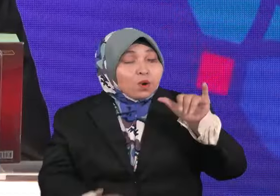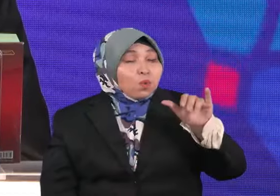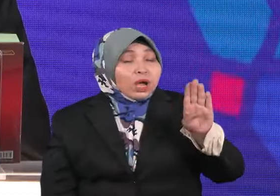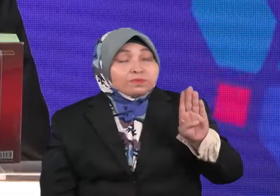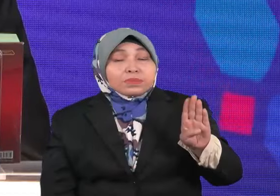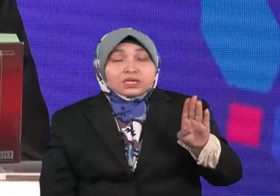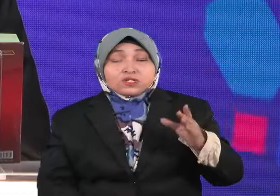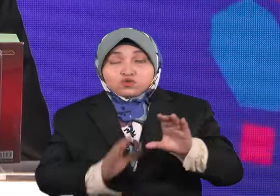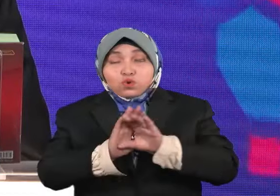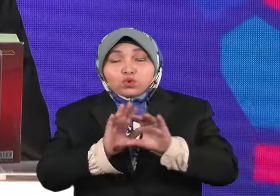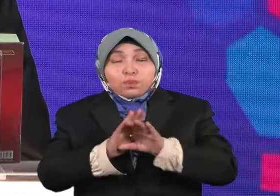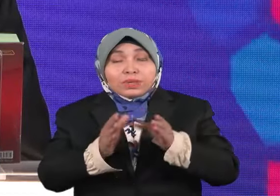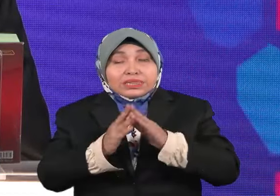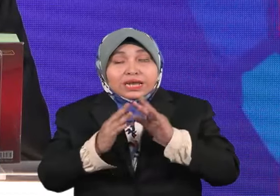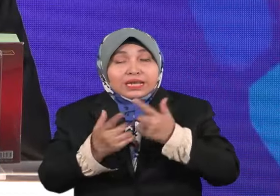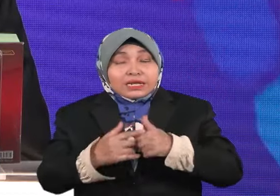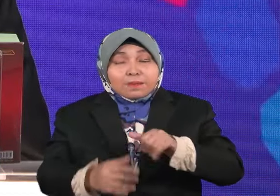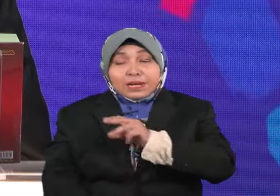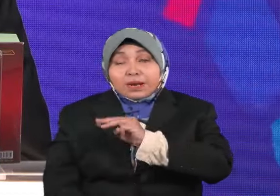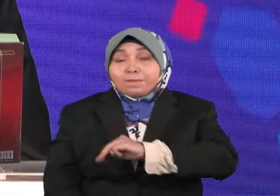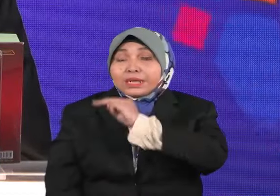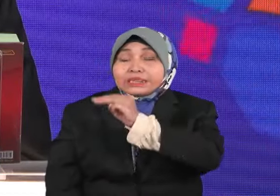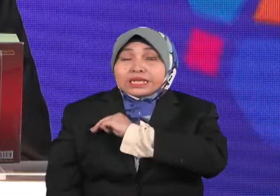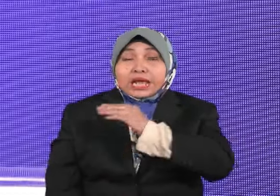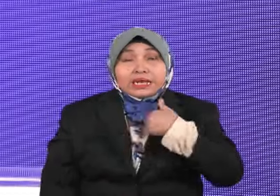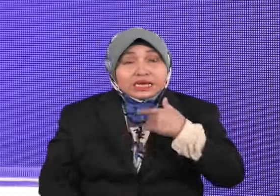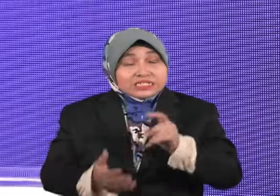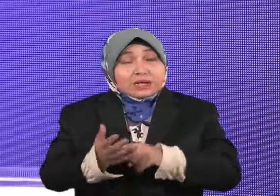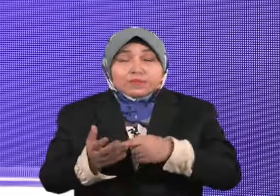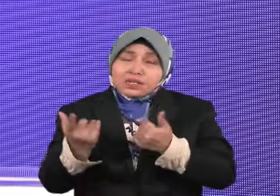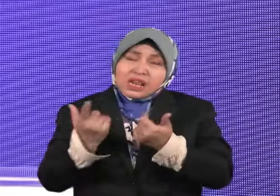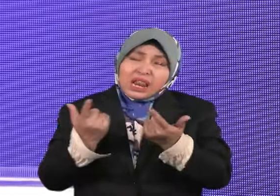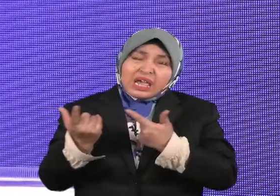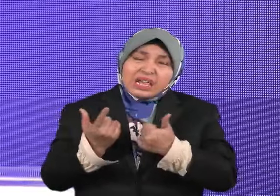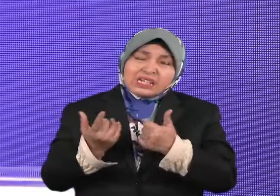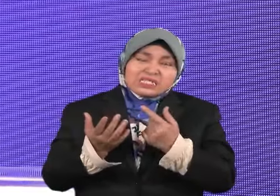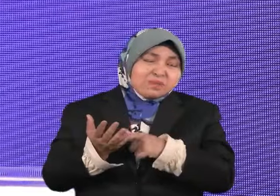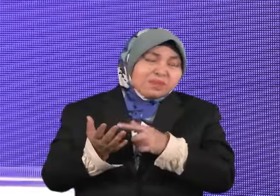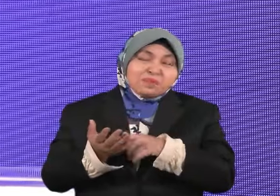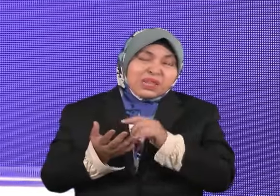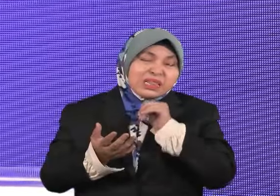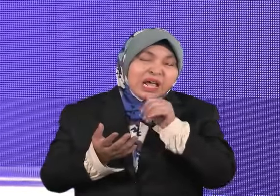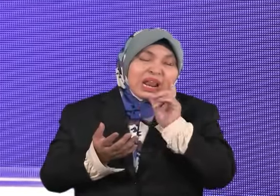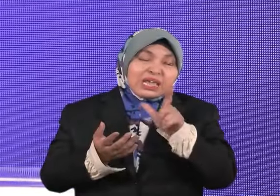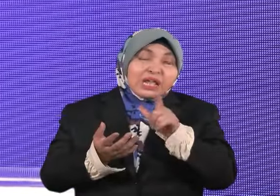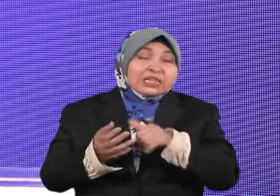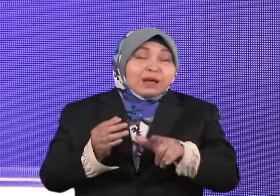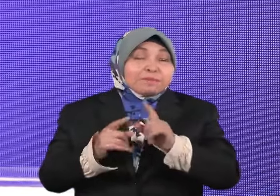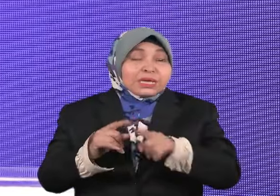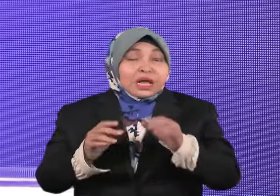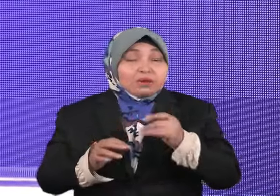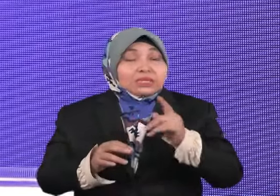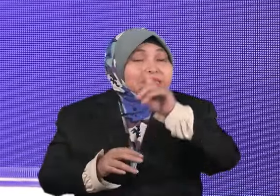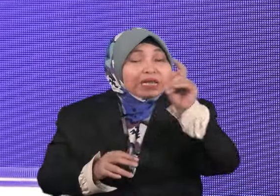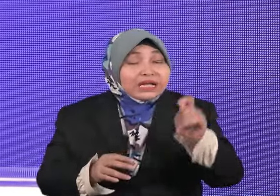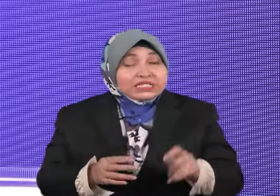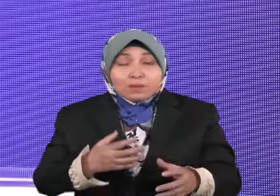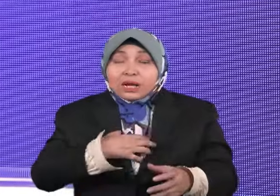Ustaz, ya? Ataupun minta daripada menteri. Kadang-kadang ada masa dia layan, ada masa dia tak layan. Ya, tetapi kalau kita tanya,